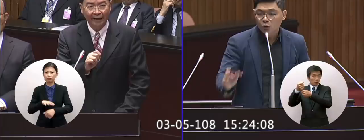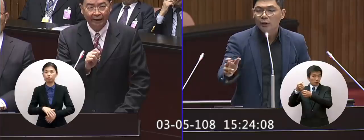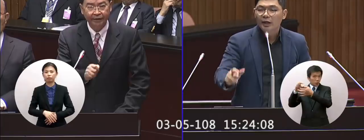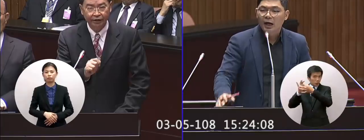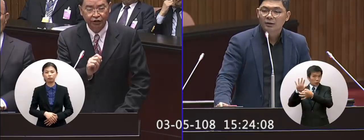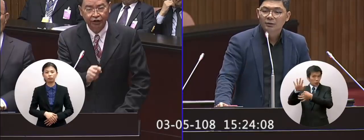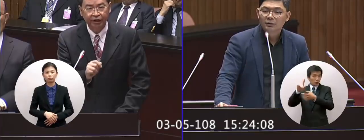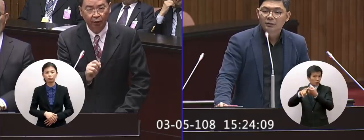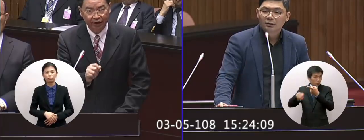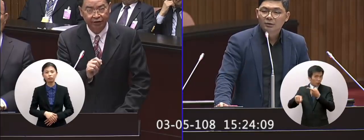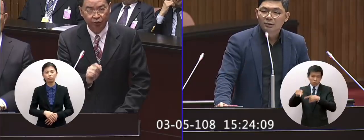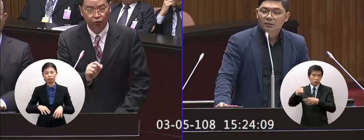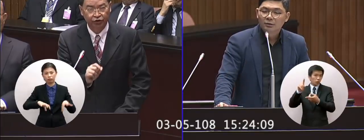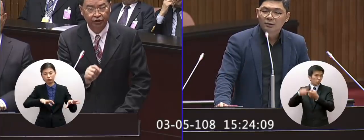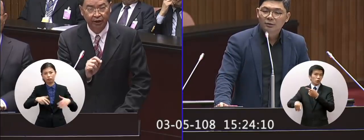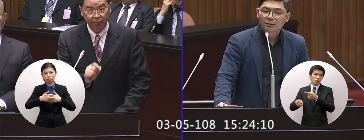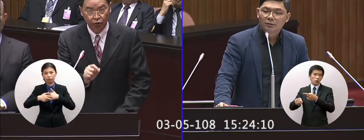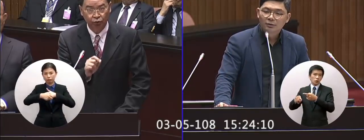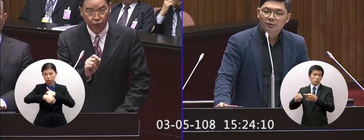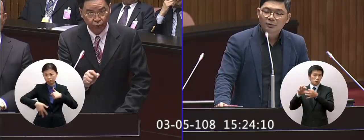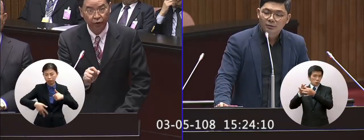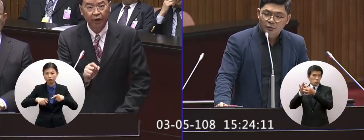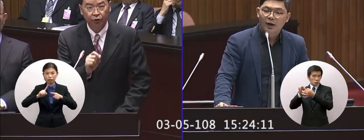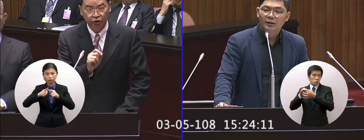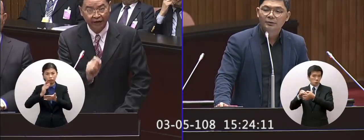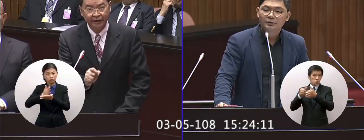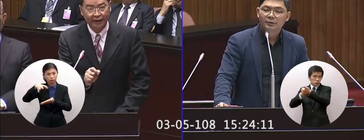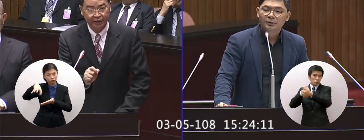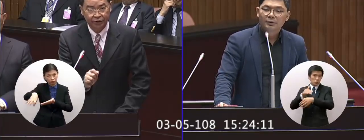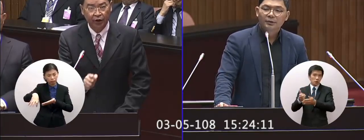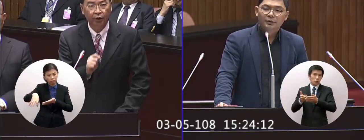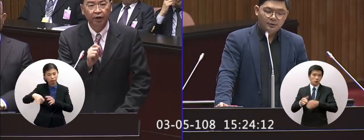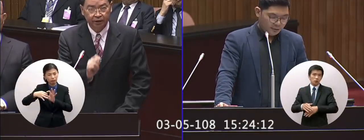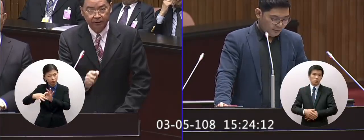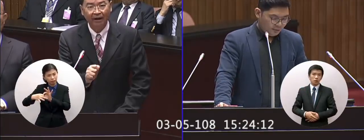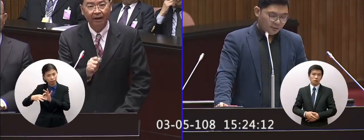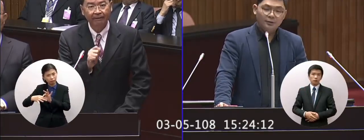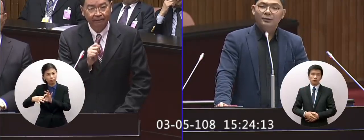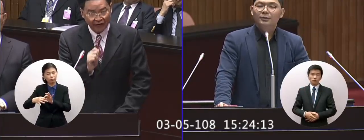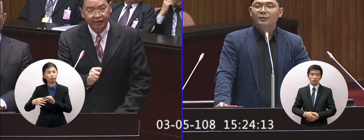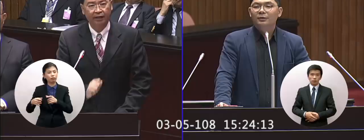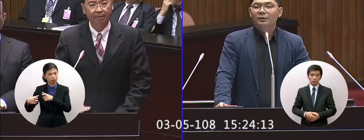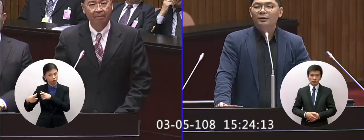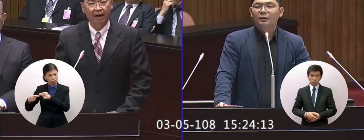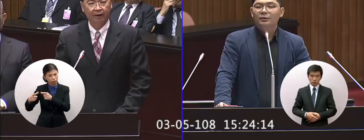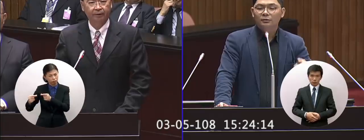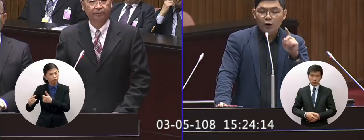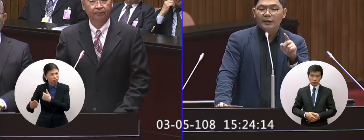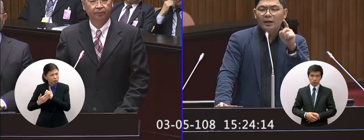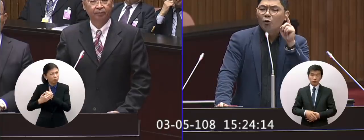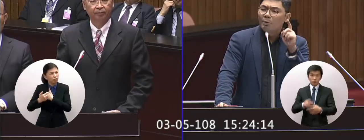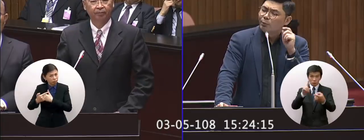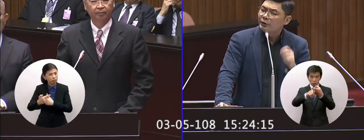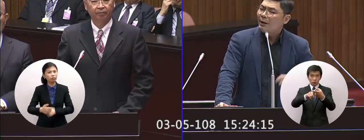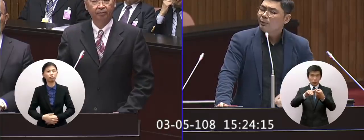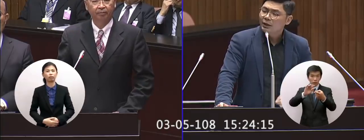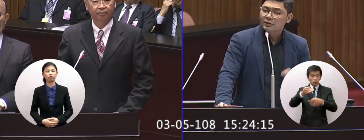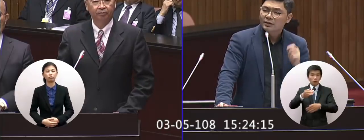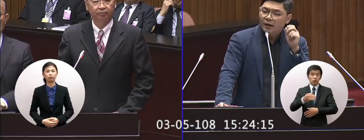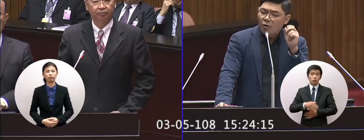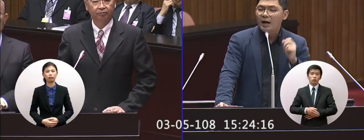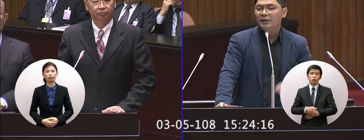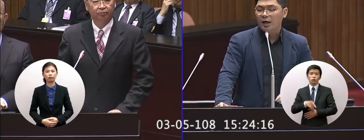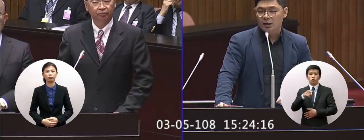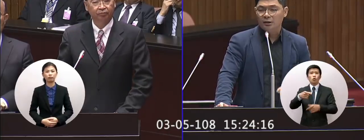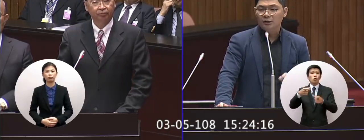是说 要处理啊。 世界卫生组织的秘书处去接洽的时候，日方非常的帮忙。 对，但我们不，他不